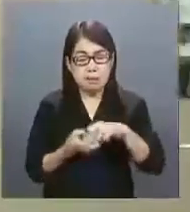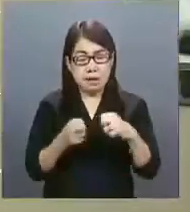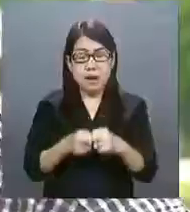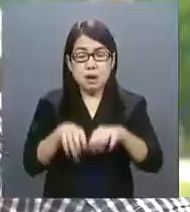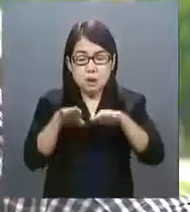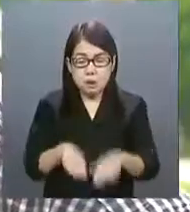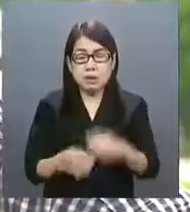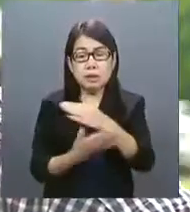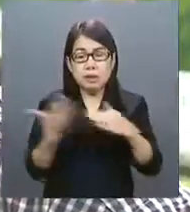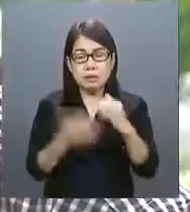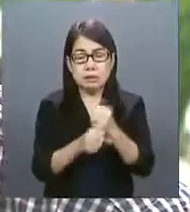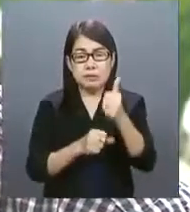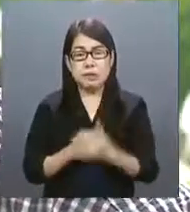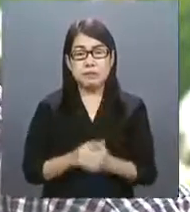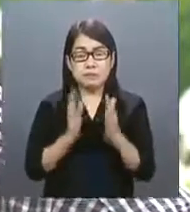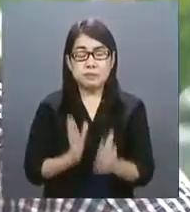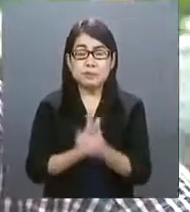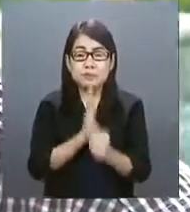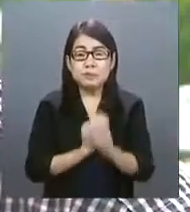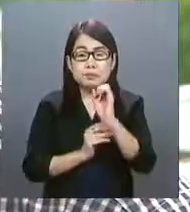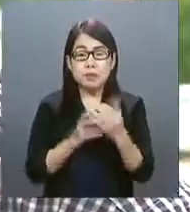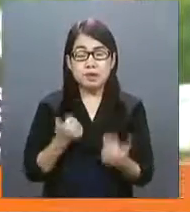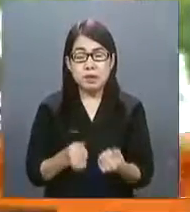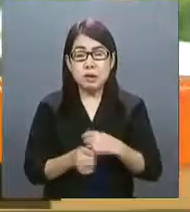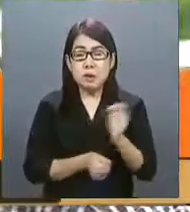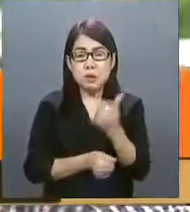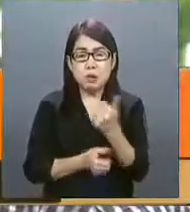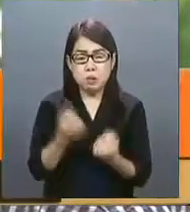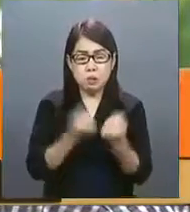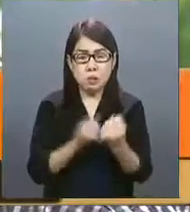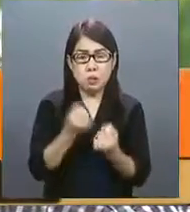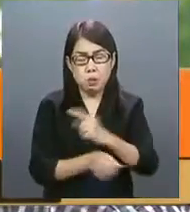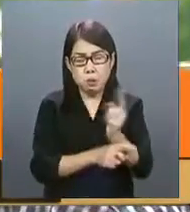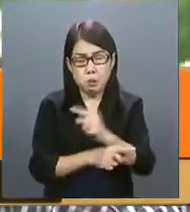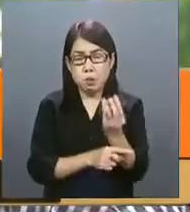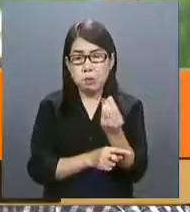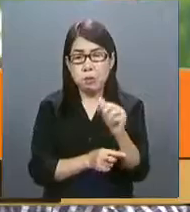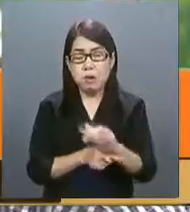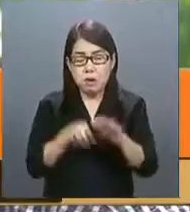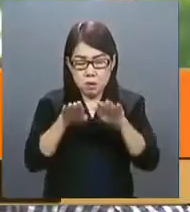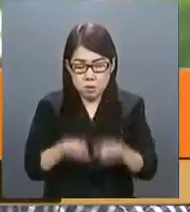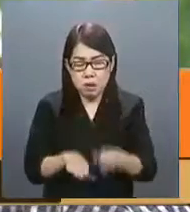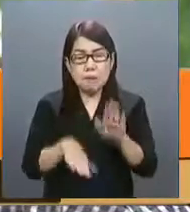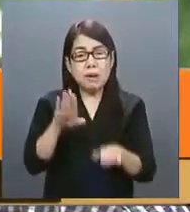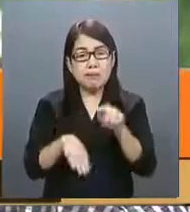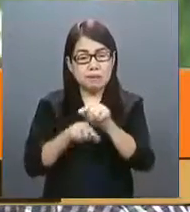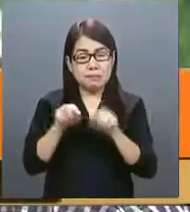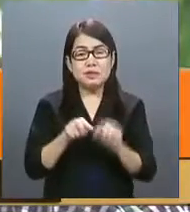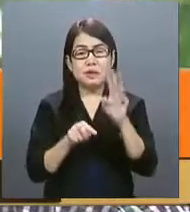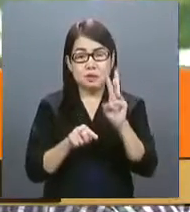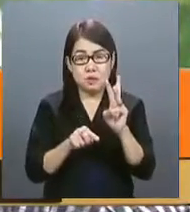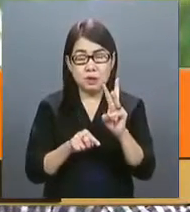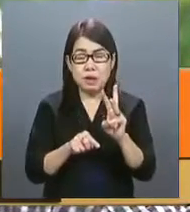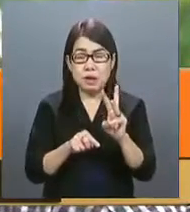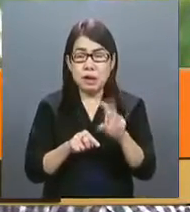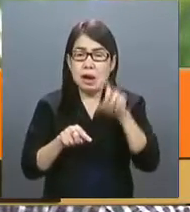ย ในเบื้องต้นเนี่ยความเร็วเฉลี่ยของยานพาหนะเนี่ยครับยอดยานเนี่ยก็ลดลง 6% ครับเฉลี่ยทั้งกลาง